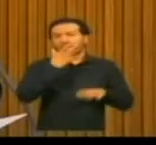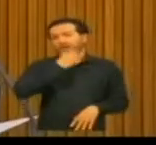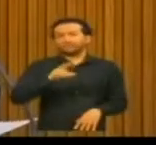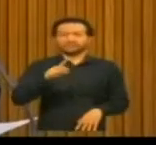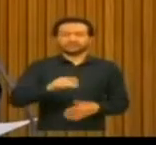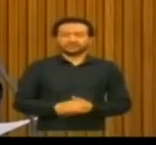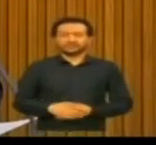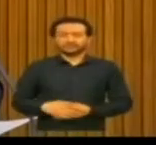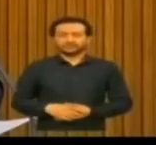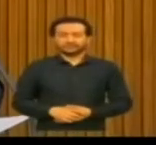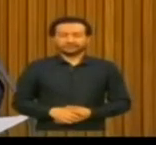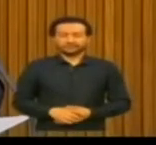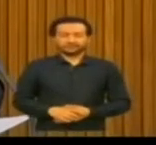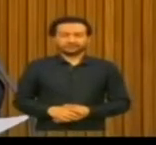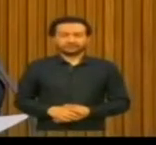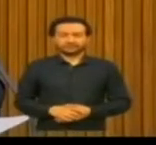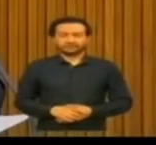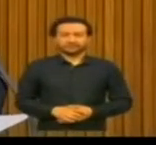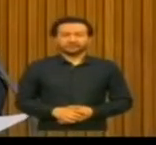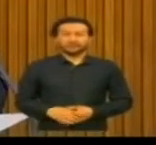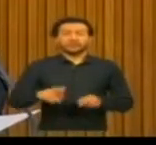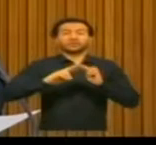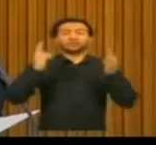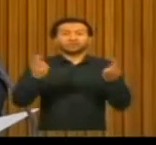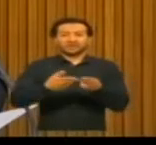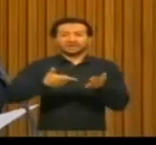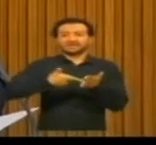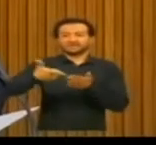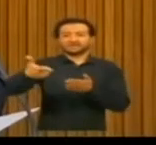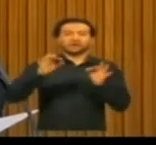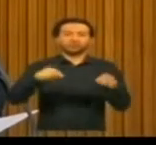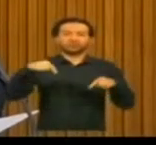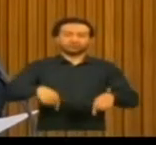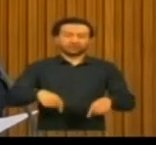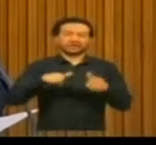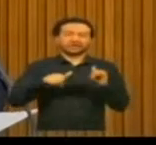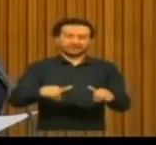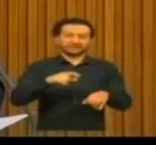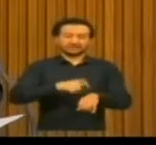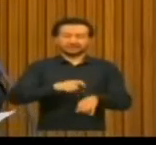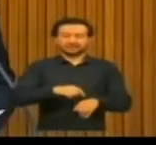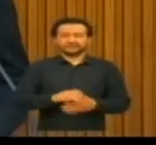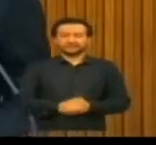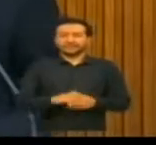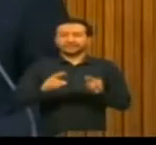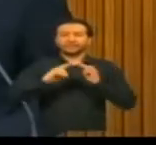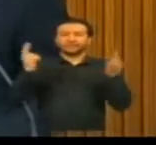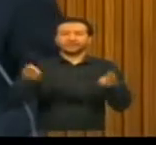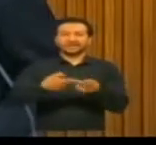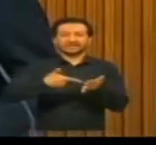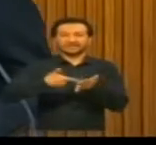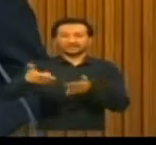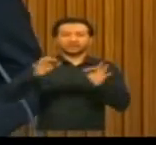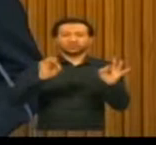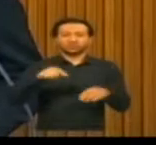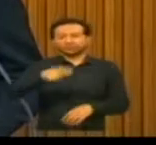önümüzde duruyor. Değerli arkadaşlarım, Dünya Çiftçiler Günü bugün aynı zamanda. Dünya Çiftçiler Günü,